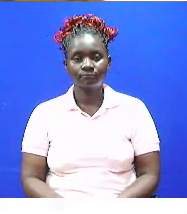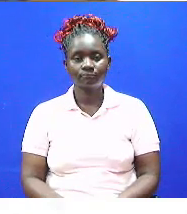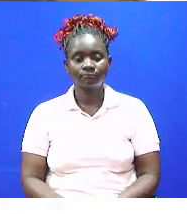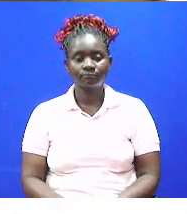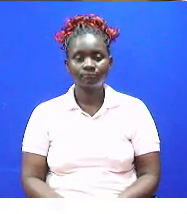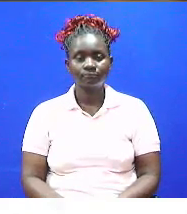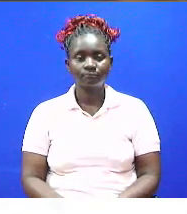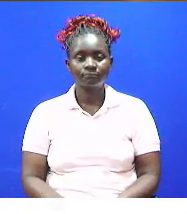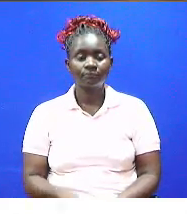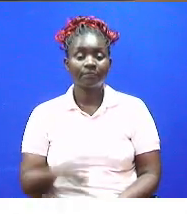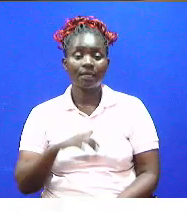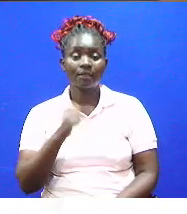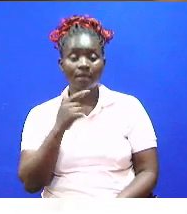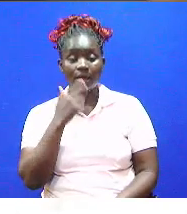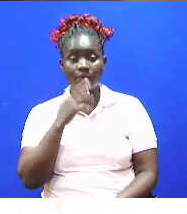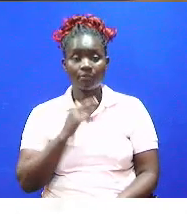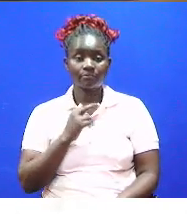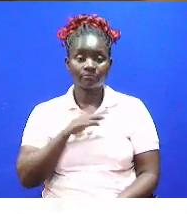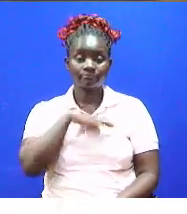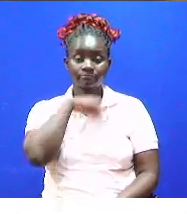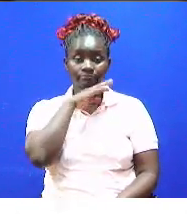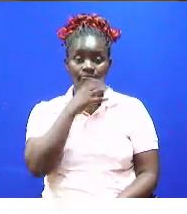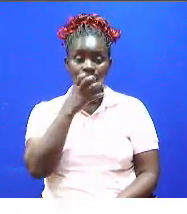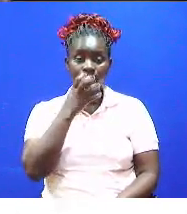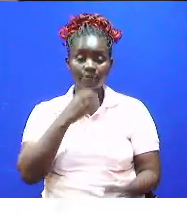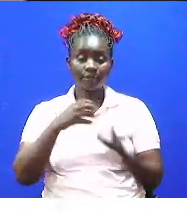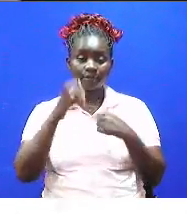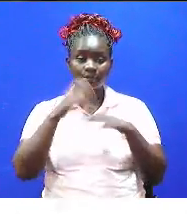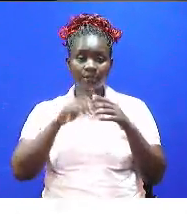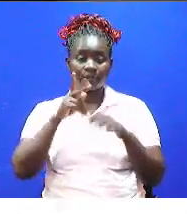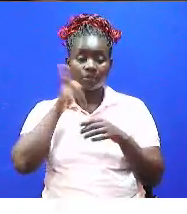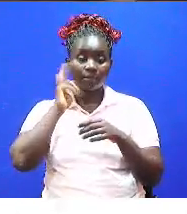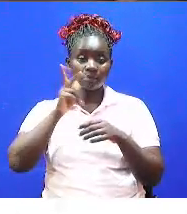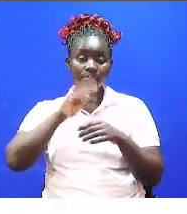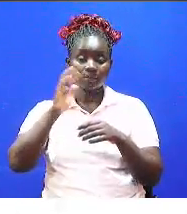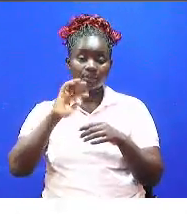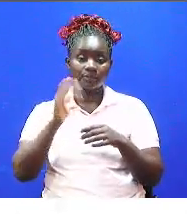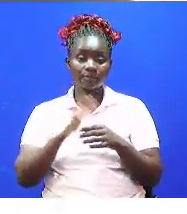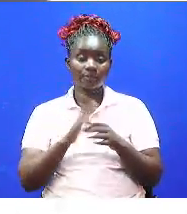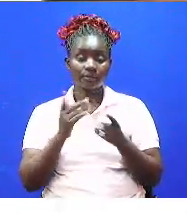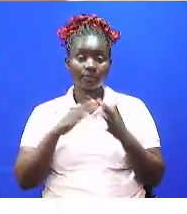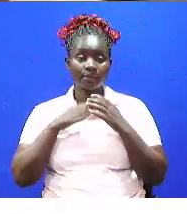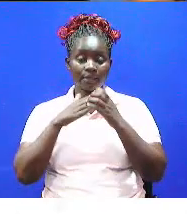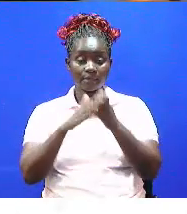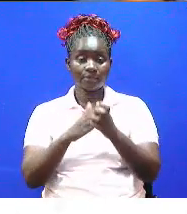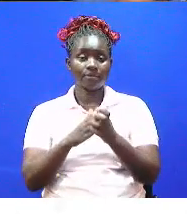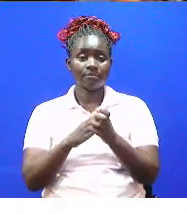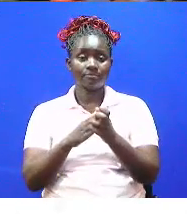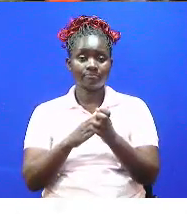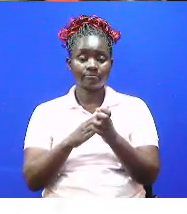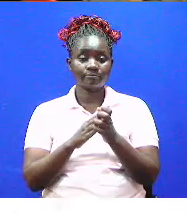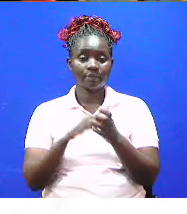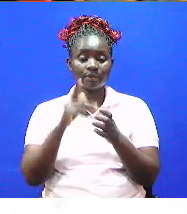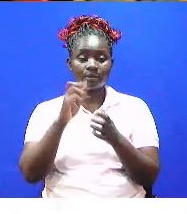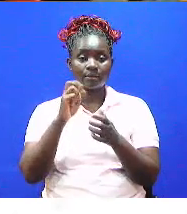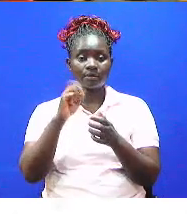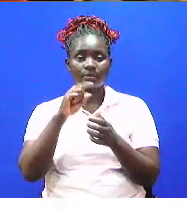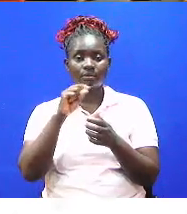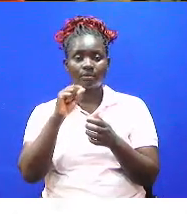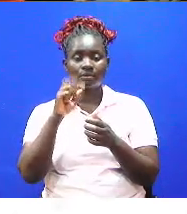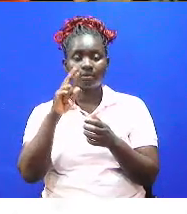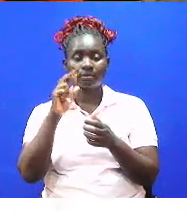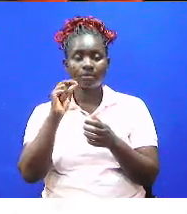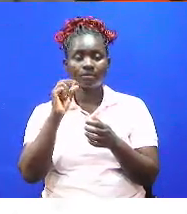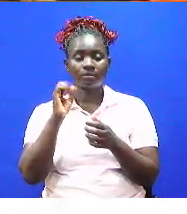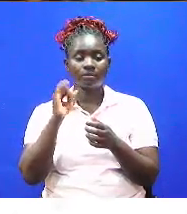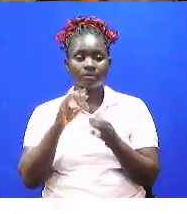Haba buatani vekiama kia ODM imeye county ya Kisii. Wakura wano mwenye kirogo kerosio ndieki, ni gobono